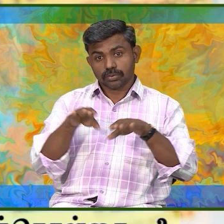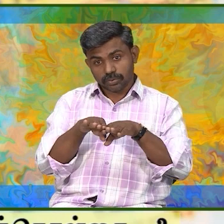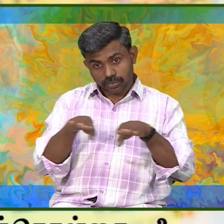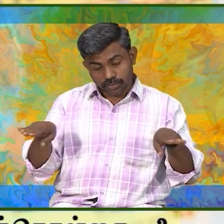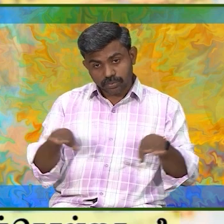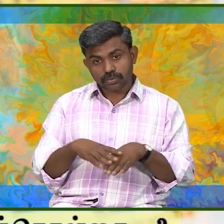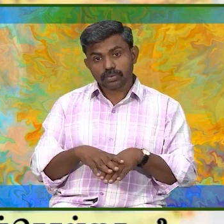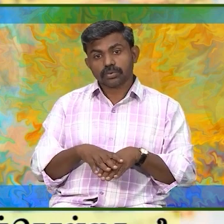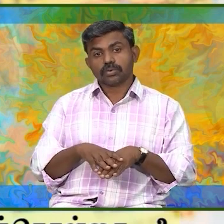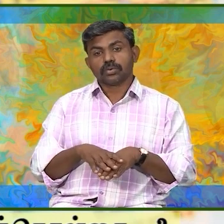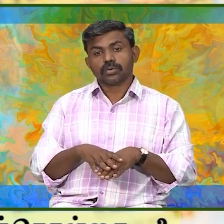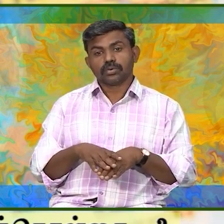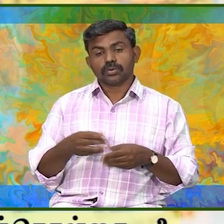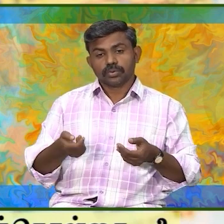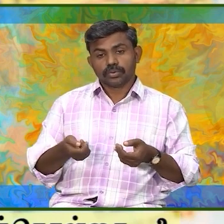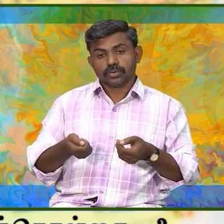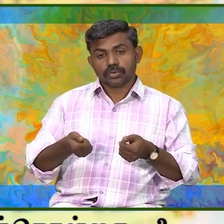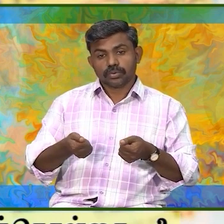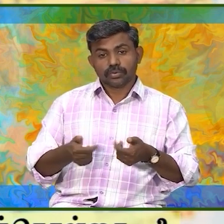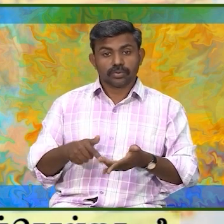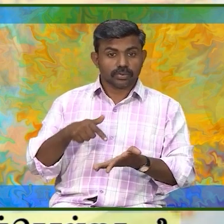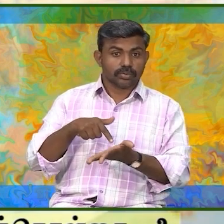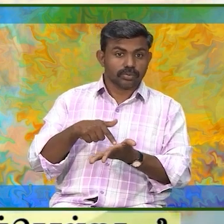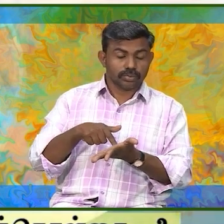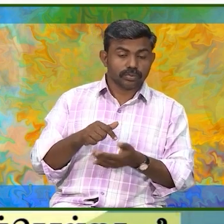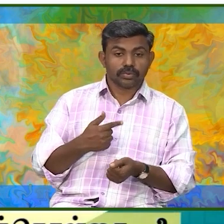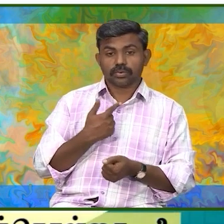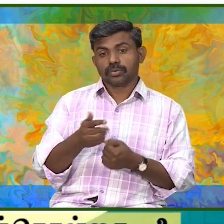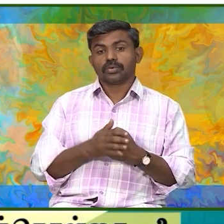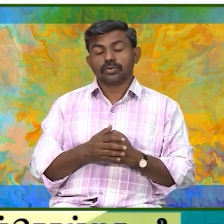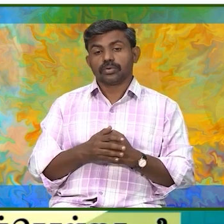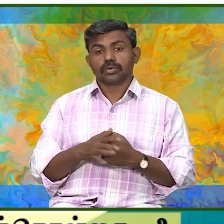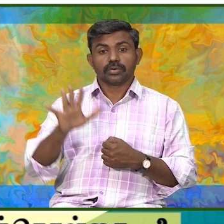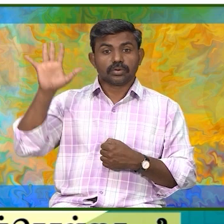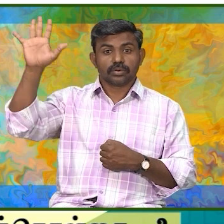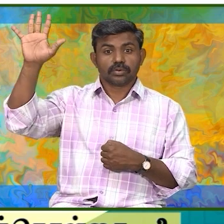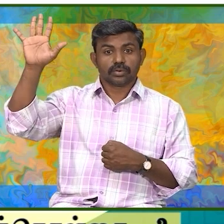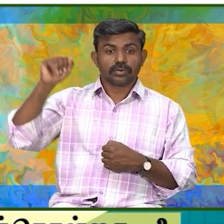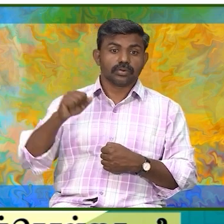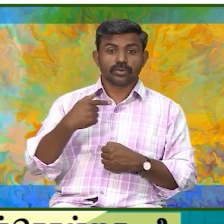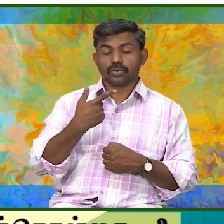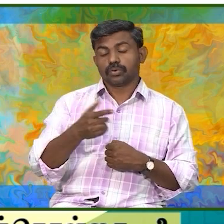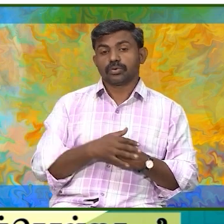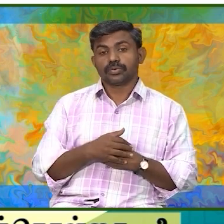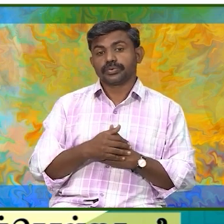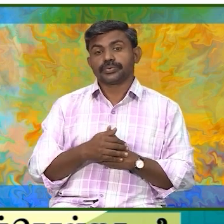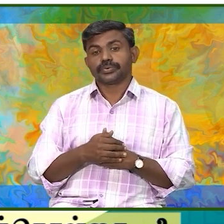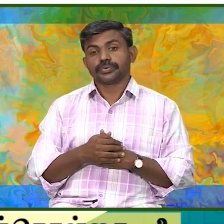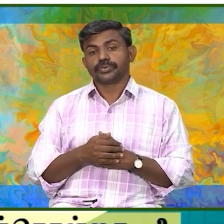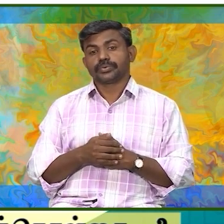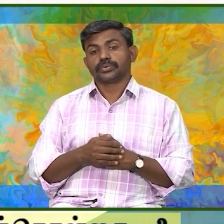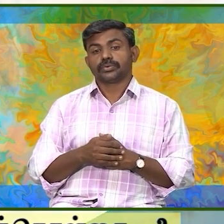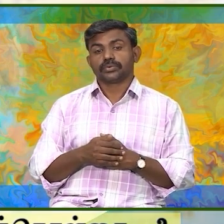இந்தியாவினுடைய அடிப்படை கொள்கையில் இந்த பொருளாதார வளர்ச்சியும் ஒரு முக்கியத்துவத்தை பெறுகிறது. பஞ்சசீல கொள்கை நம்ம பார்க்க போகிறது. பஞ்சசீல கொள்கை,